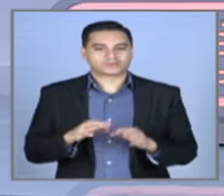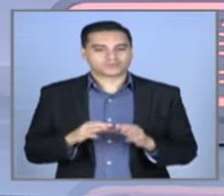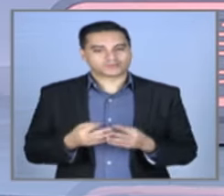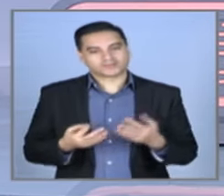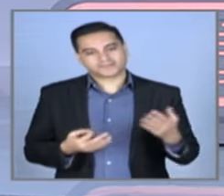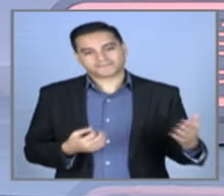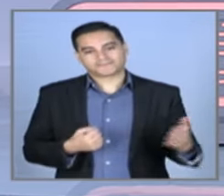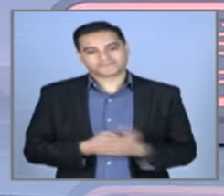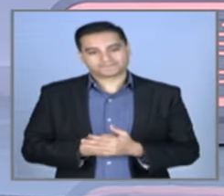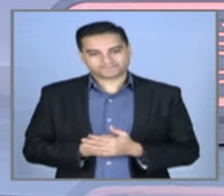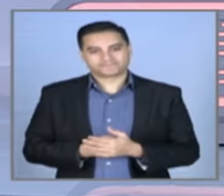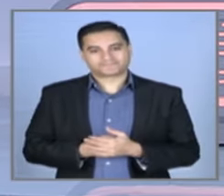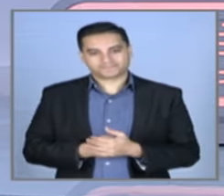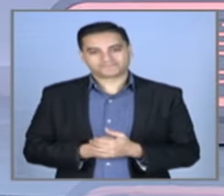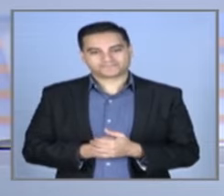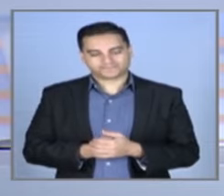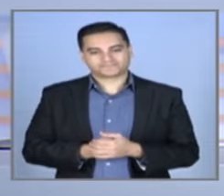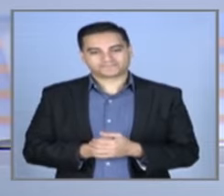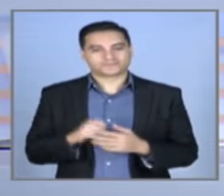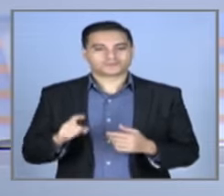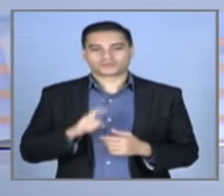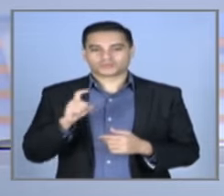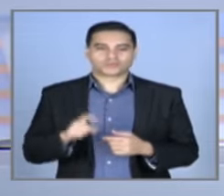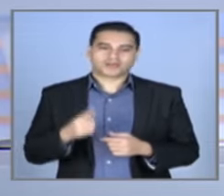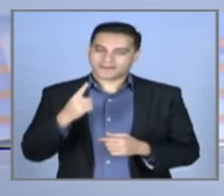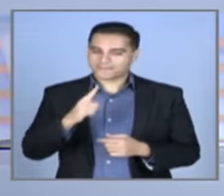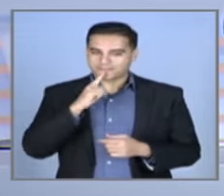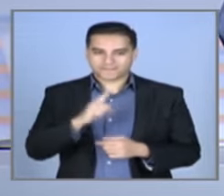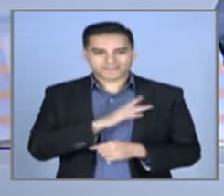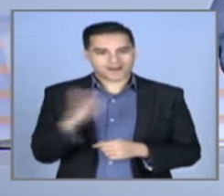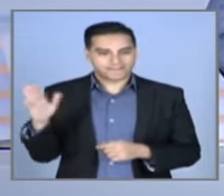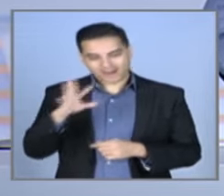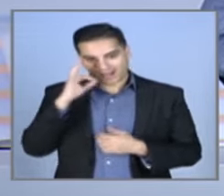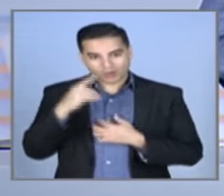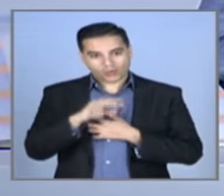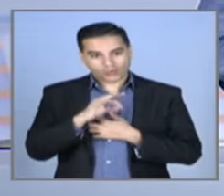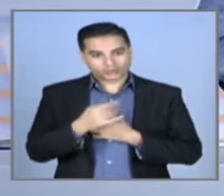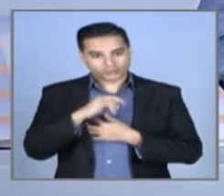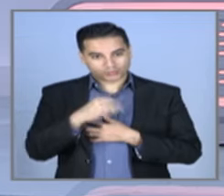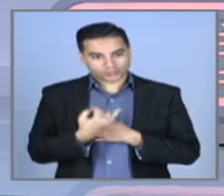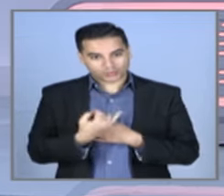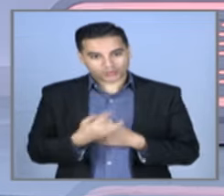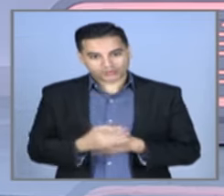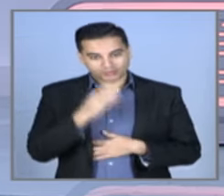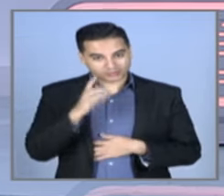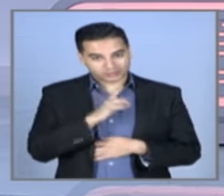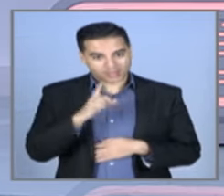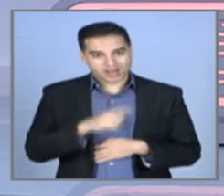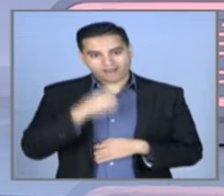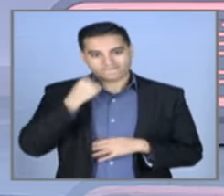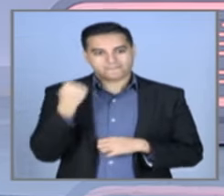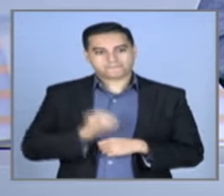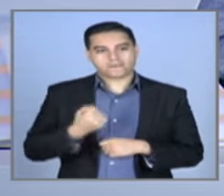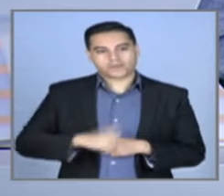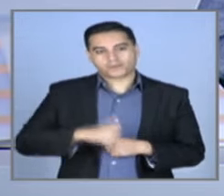135 عائلة خميس. السؤال الحاسم، لو عائلة خميس جاوبت صح ألف